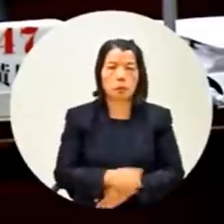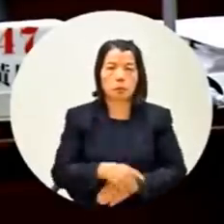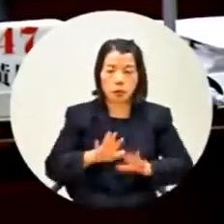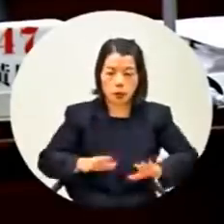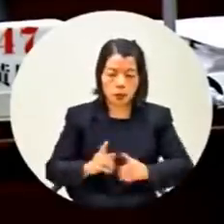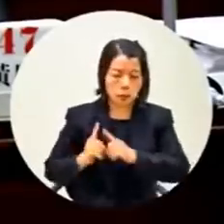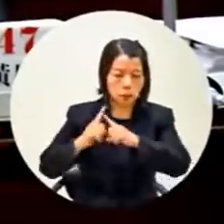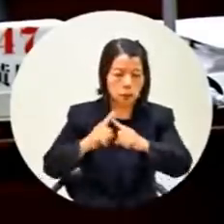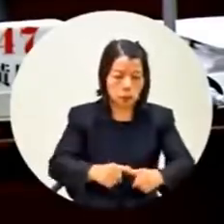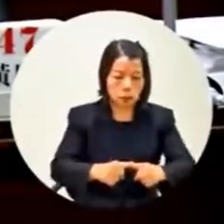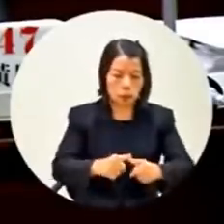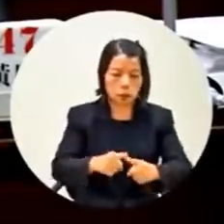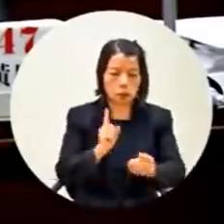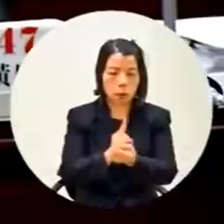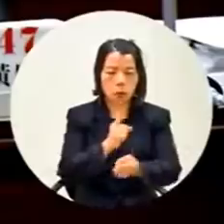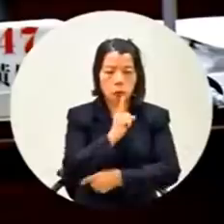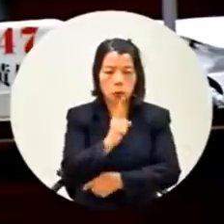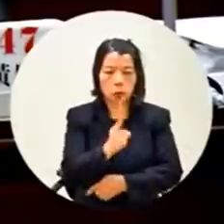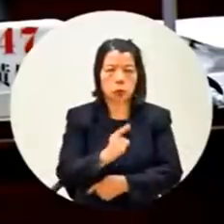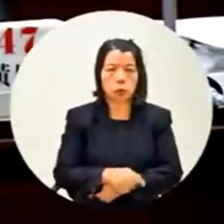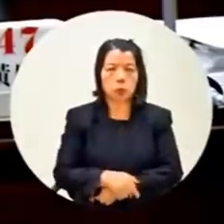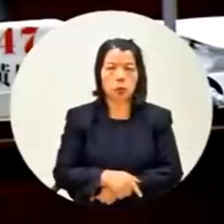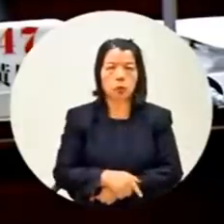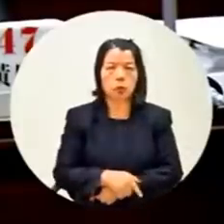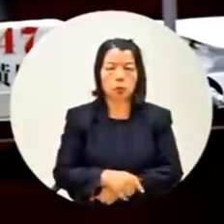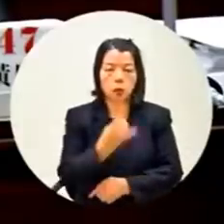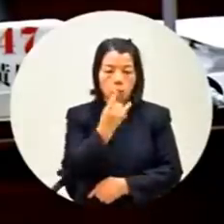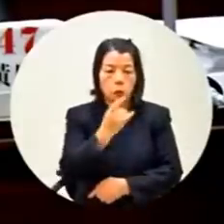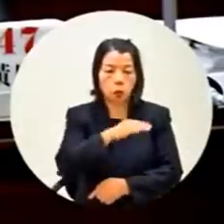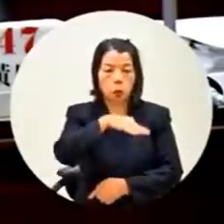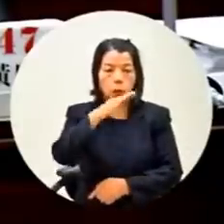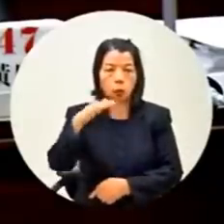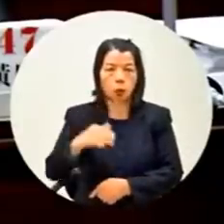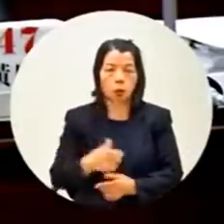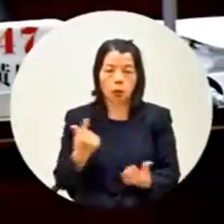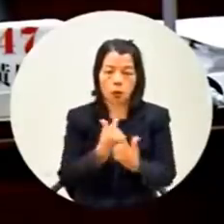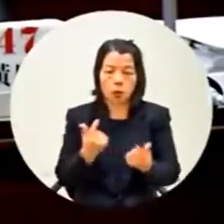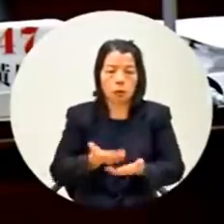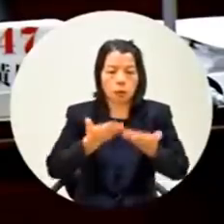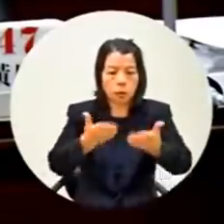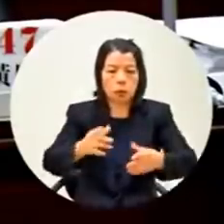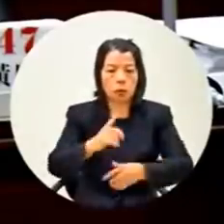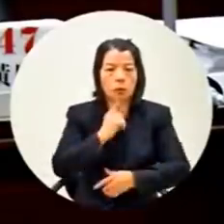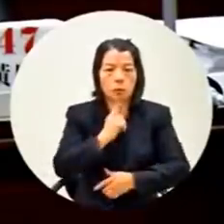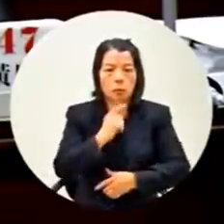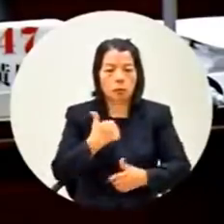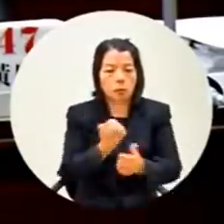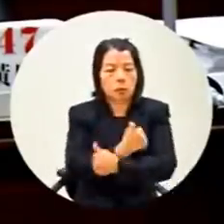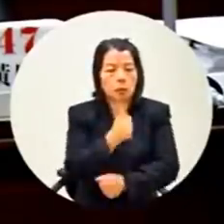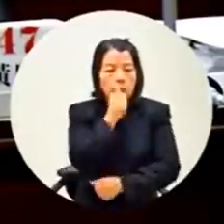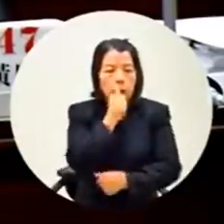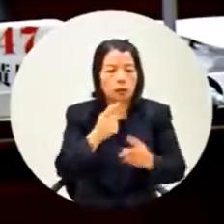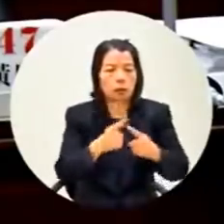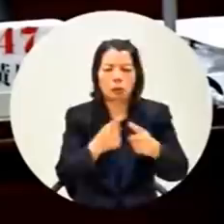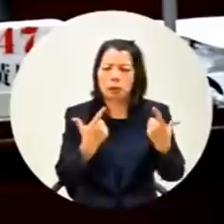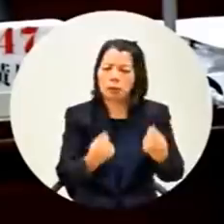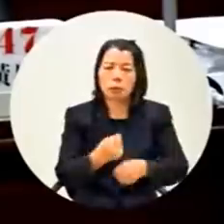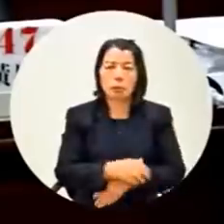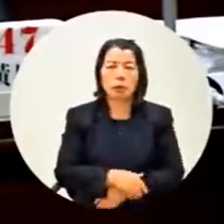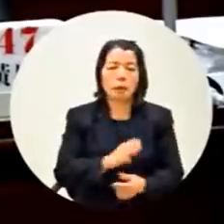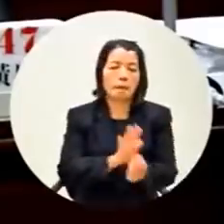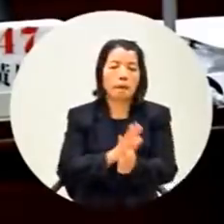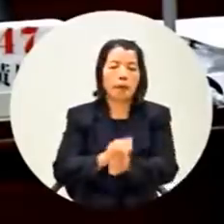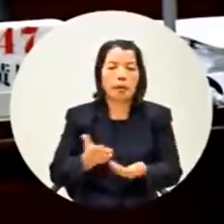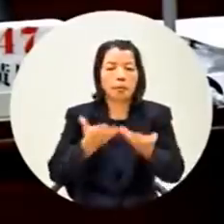场的口气语气就像是庆父集团的代言人一样，帮庆